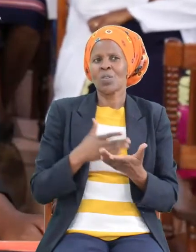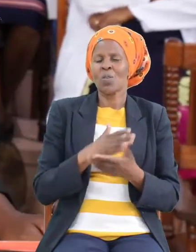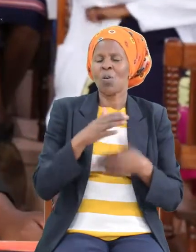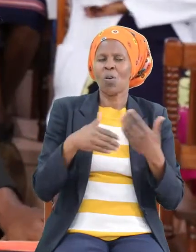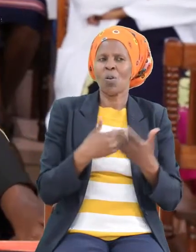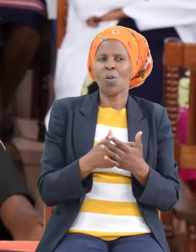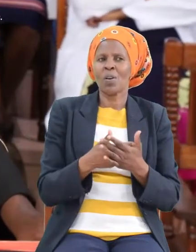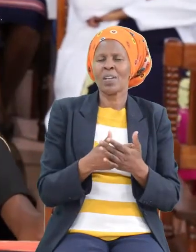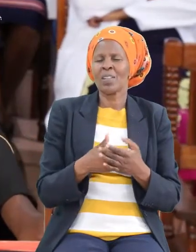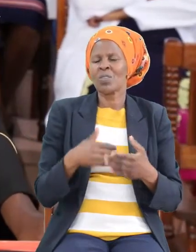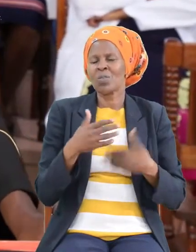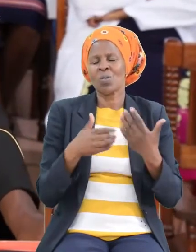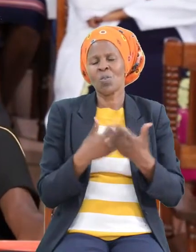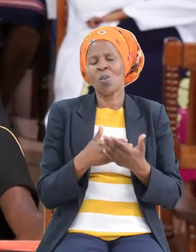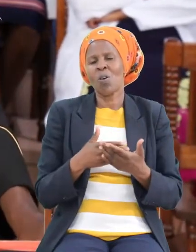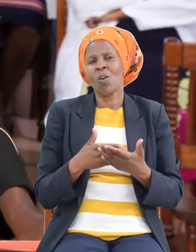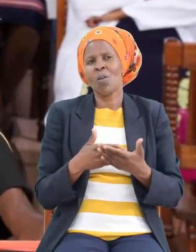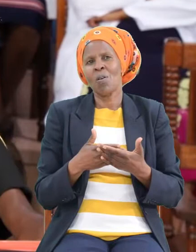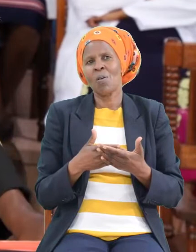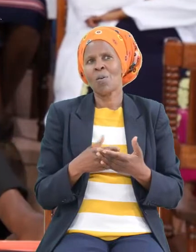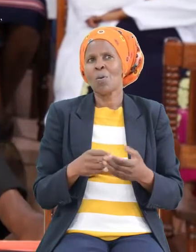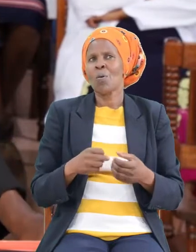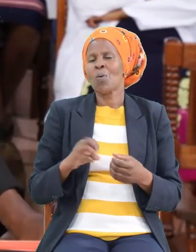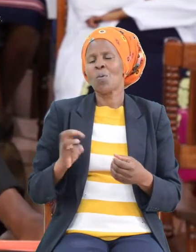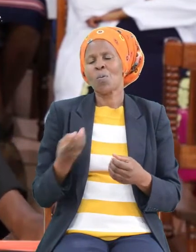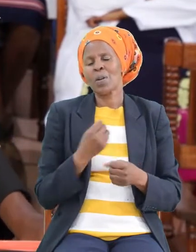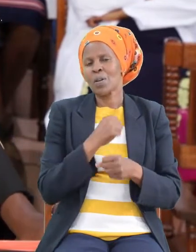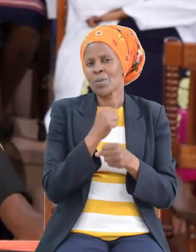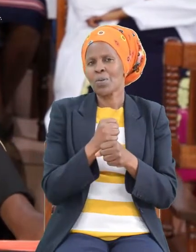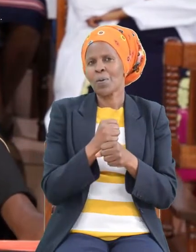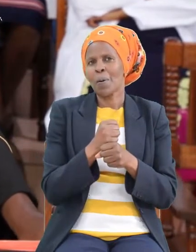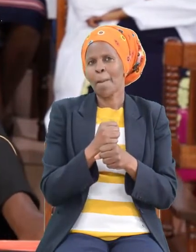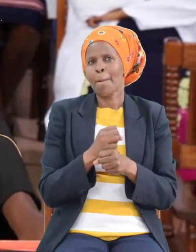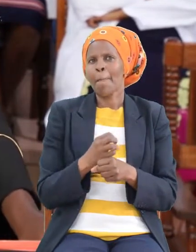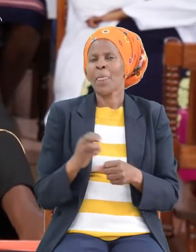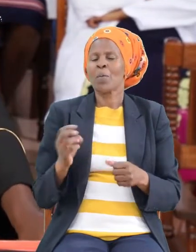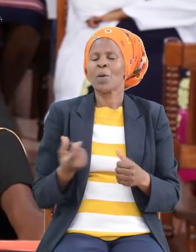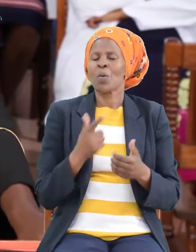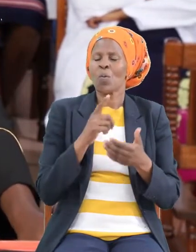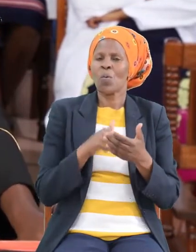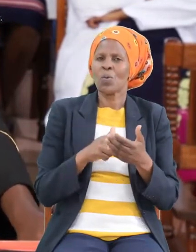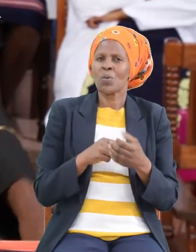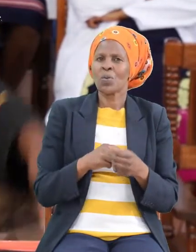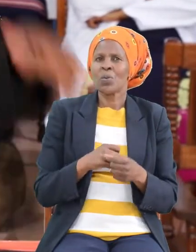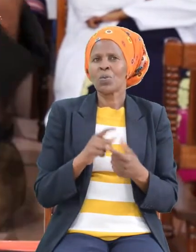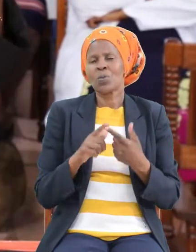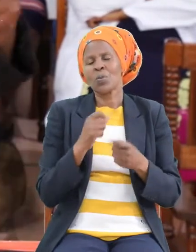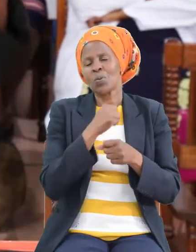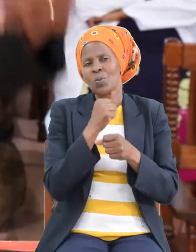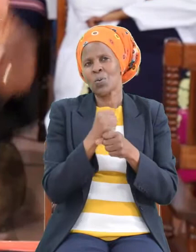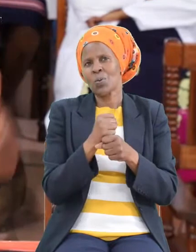na katika jambo lote ambalo tulitendalo tunataka kulitenda ama